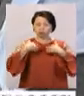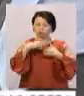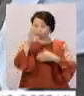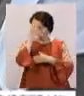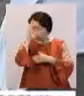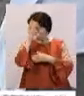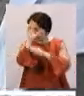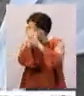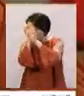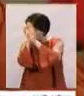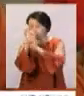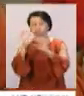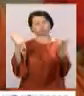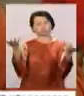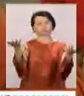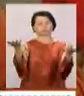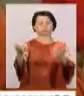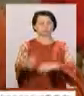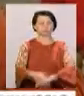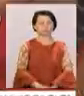intipan berkenaan.